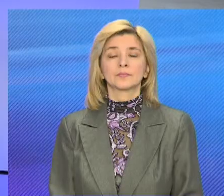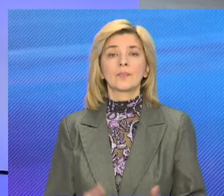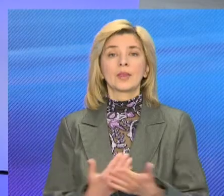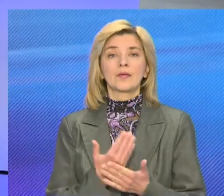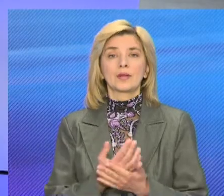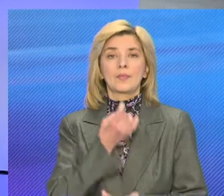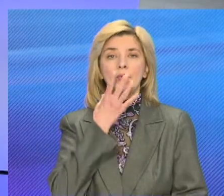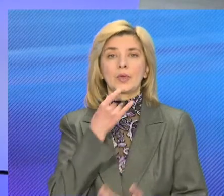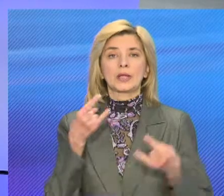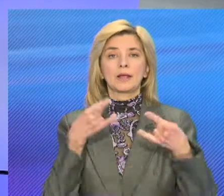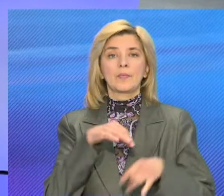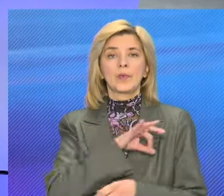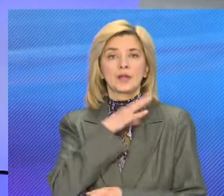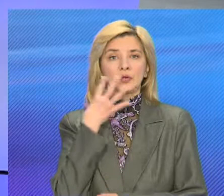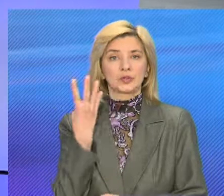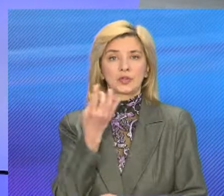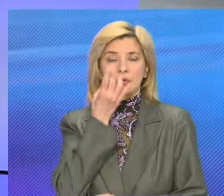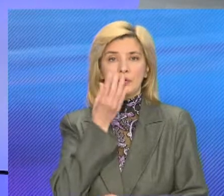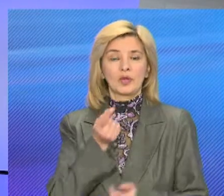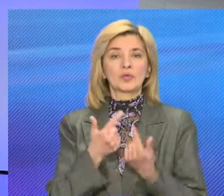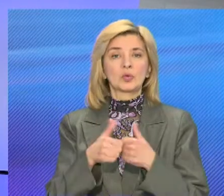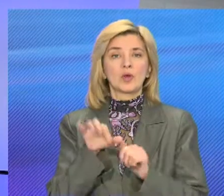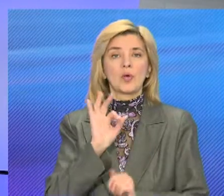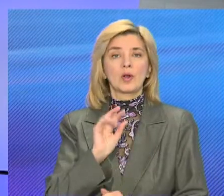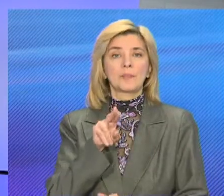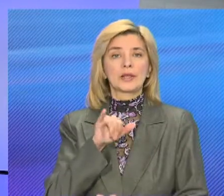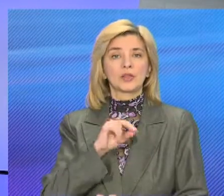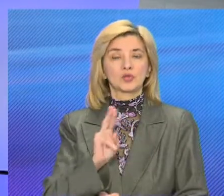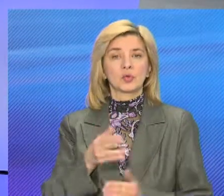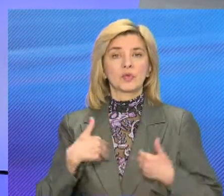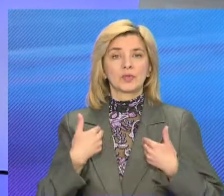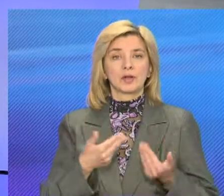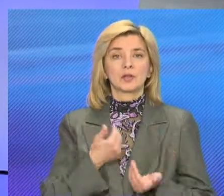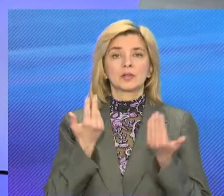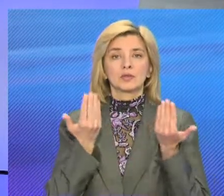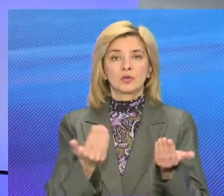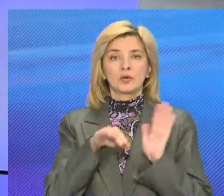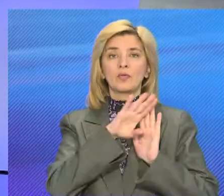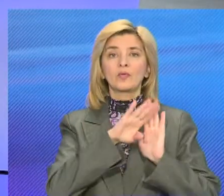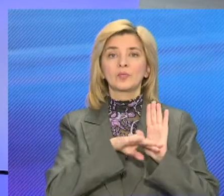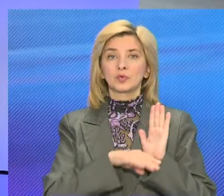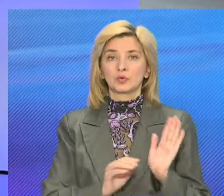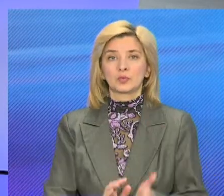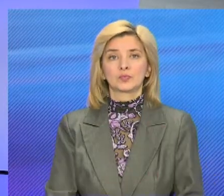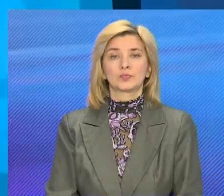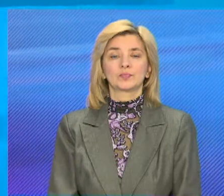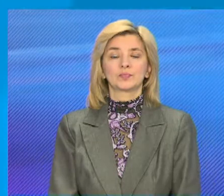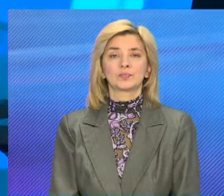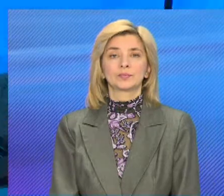Навіне приньомення на телеканалі «Білорусь 4 Гродно» у студії Вольга Пілянчук. Вітаю вас і глядіться сьогодні у випуску.